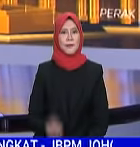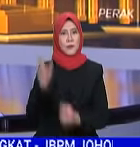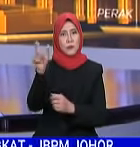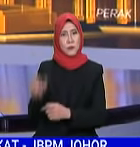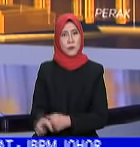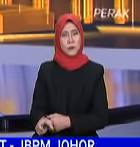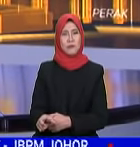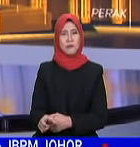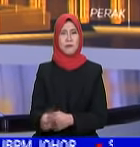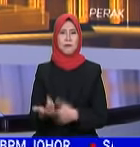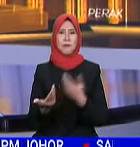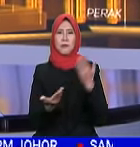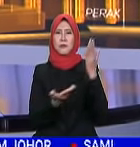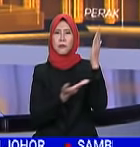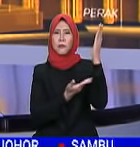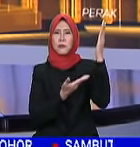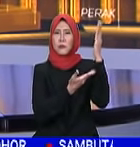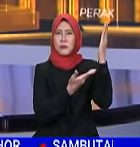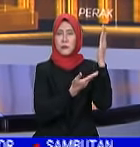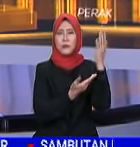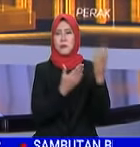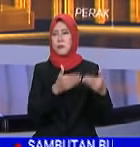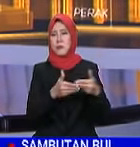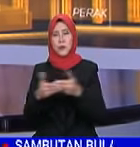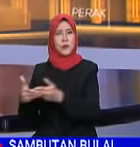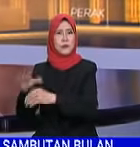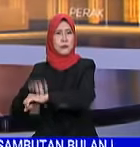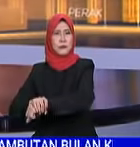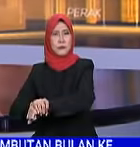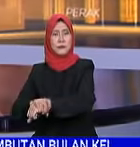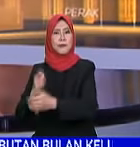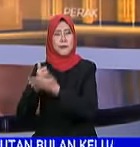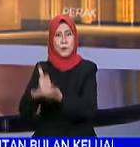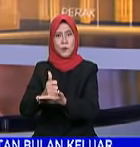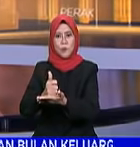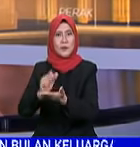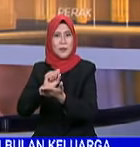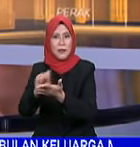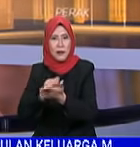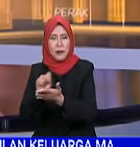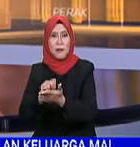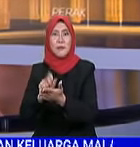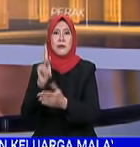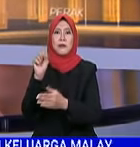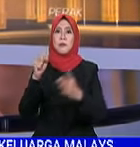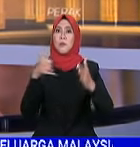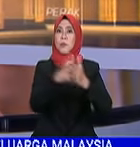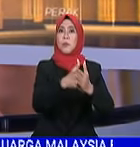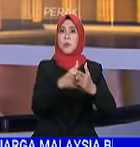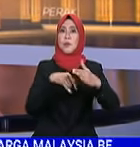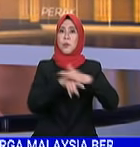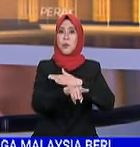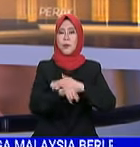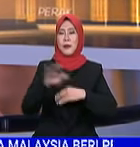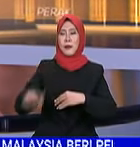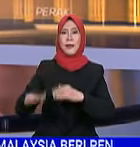Seorang pemotong kelapa sawit disambung reman 4 hari lagi bagi membantu siasatan kes rogol dan bunuh seorang remaja dipercayai